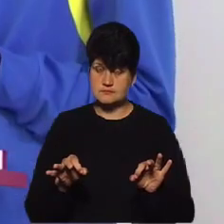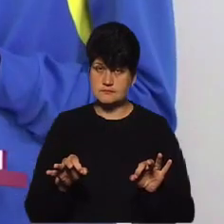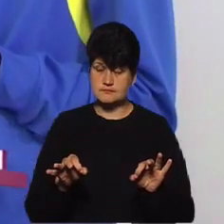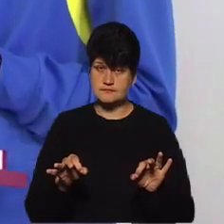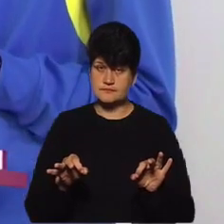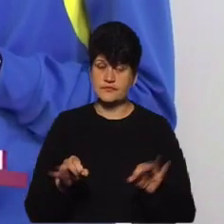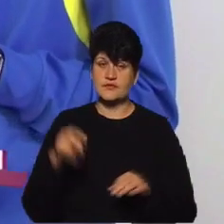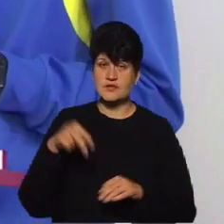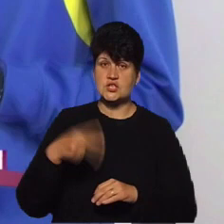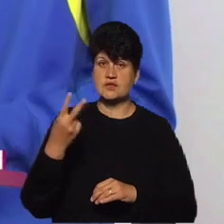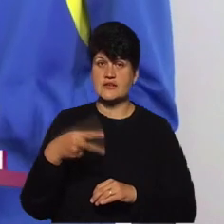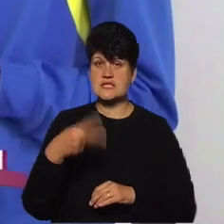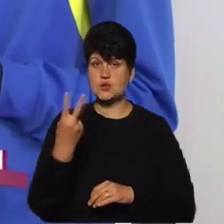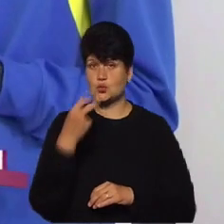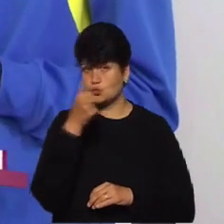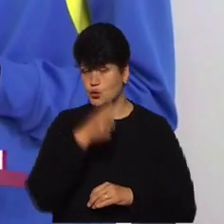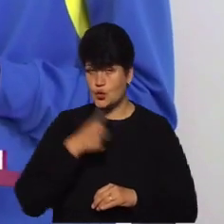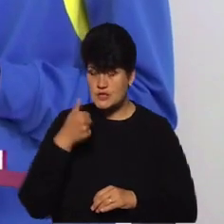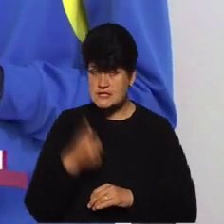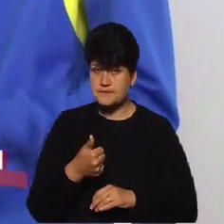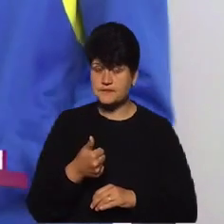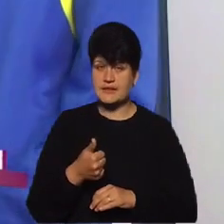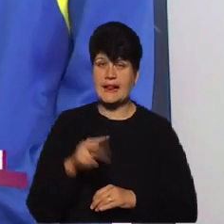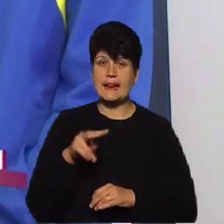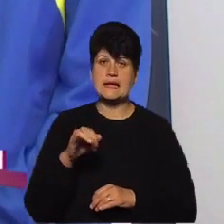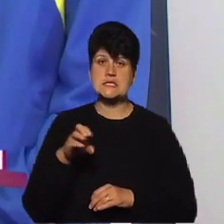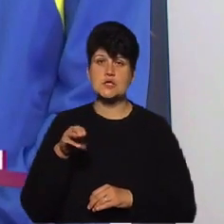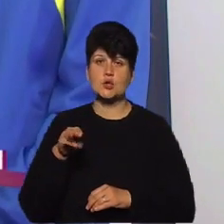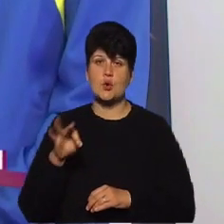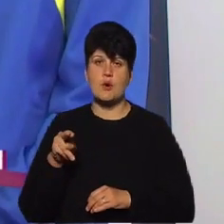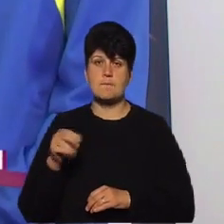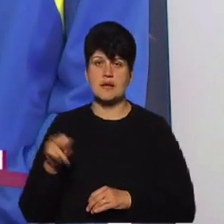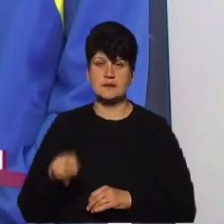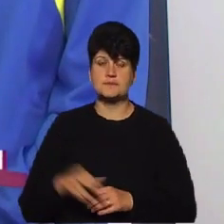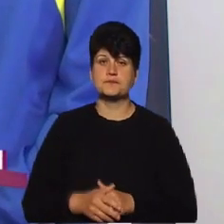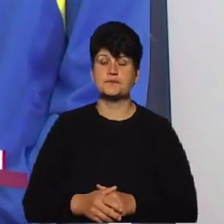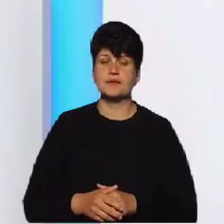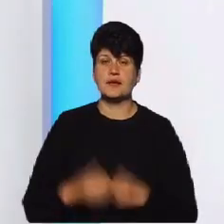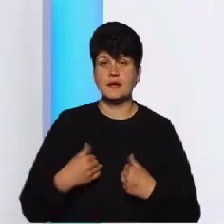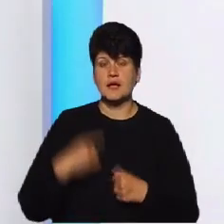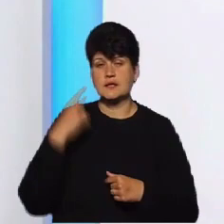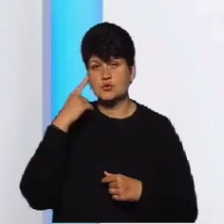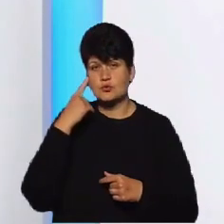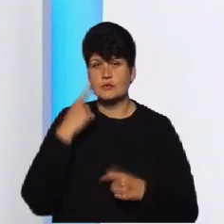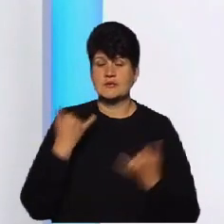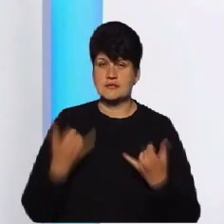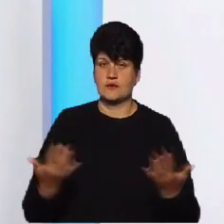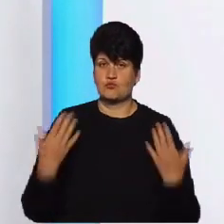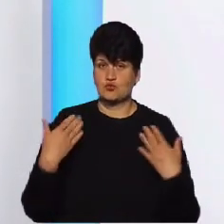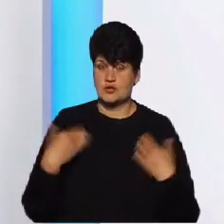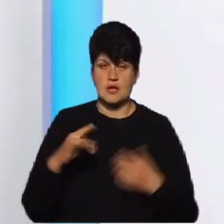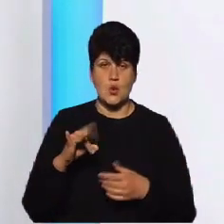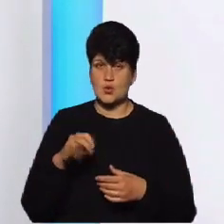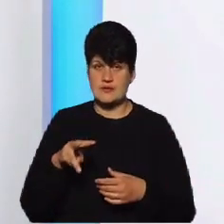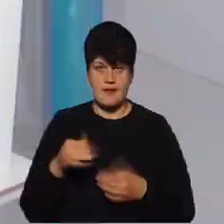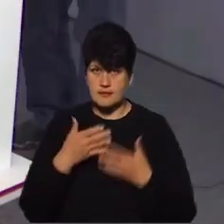2022 року. В листопаді. То я так розумію, зараз відпочинку для Руслани не буде, правильно, пане Михайло?